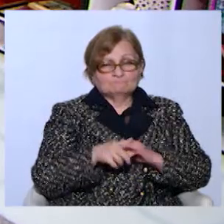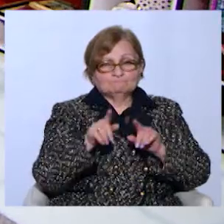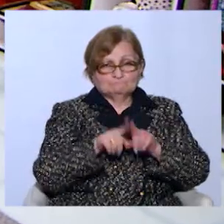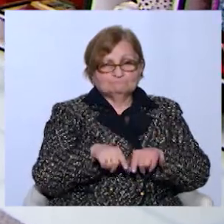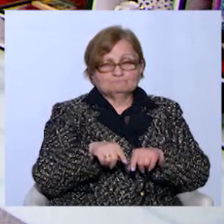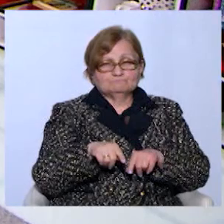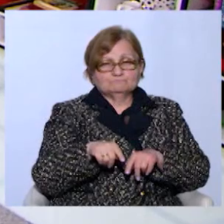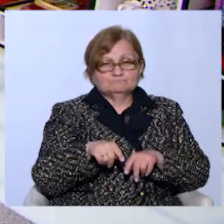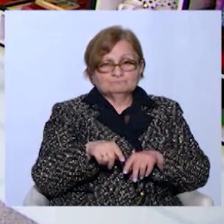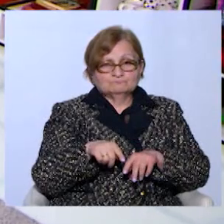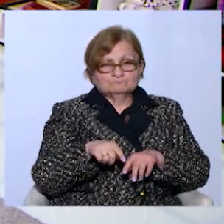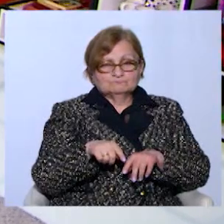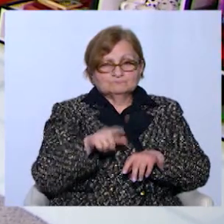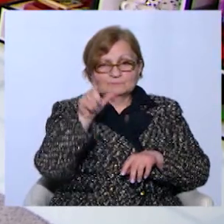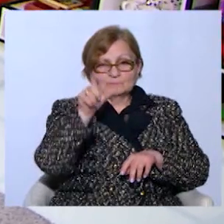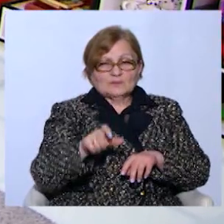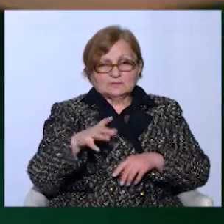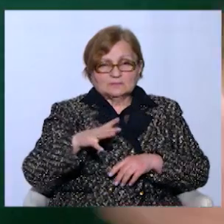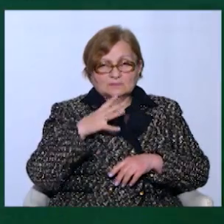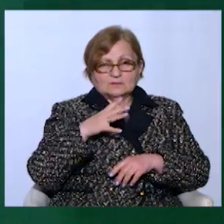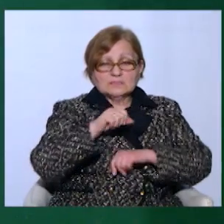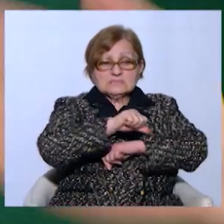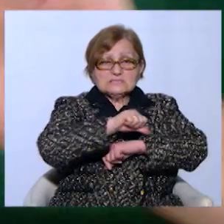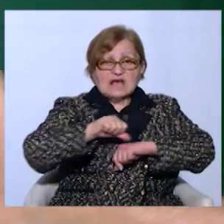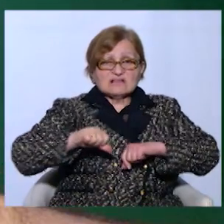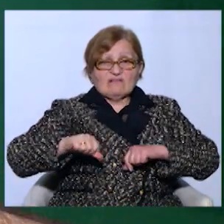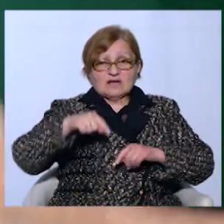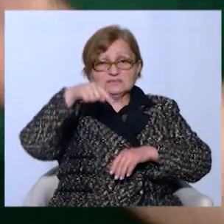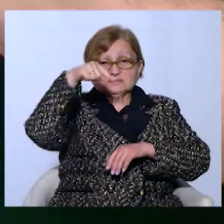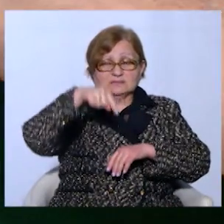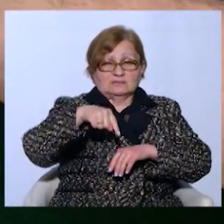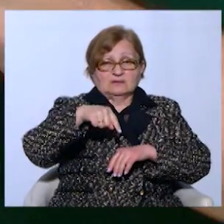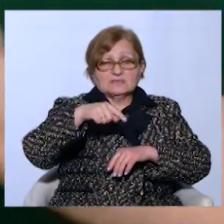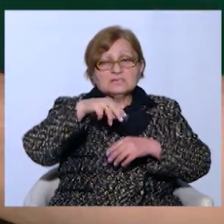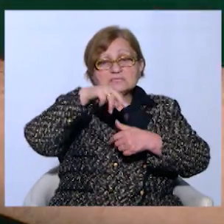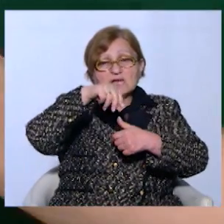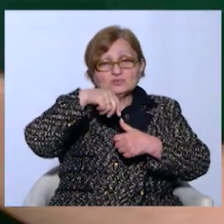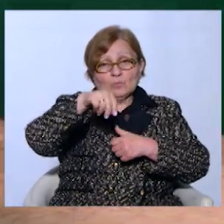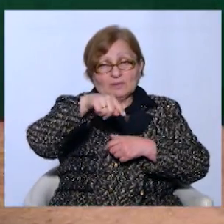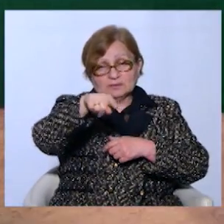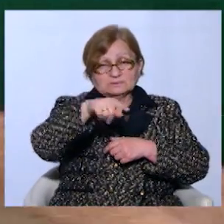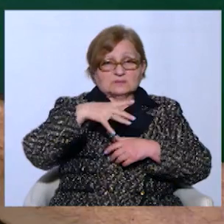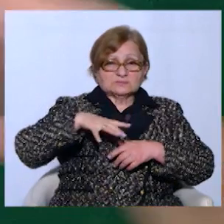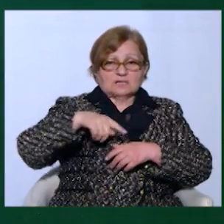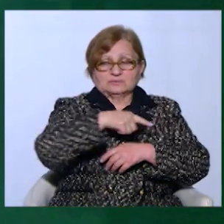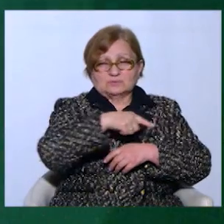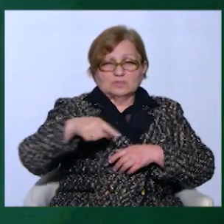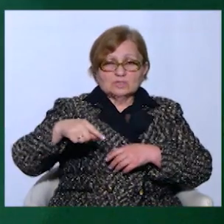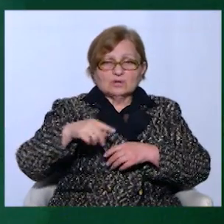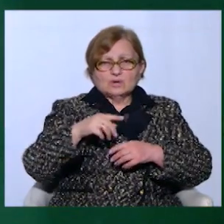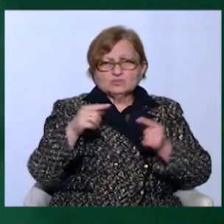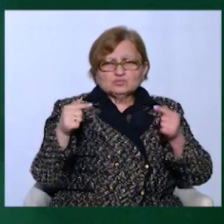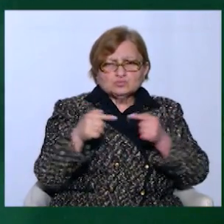ასევე შეიძლება ადამიანი იყოს საზღვარზე, მაგალითად სასომხეთსა და საქართველოს შორის ზუსტად